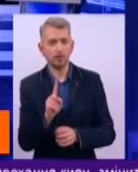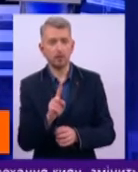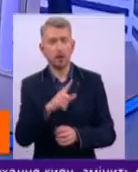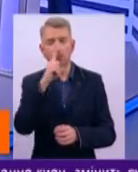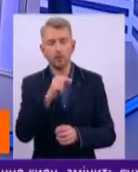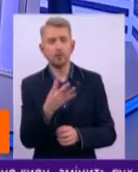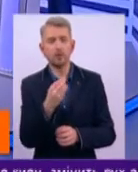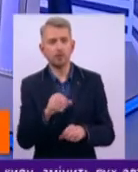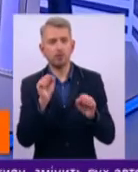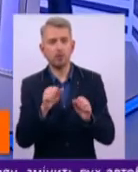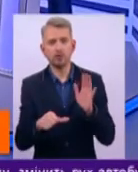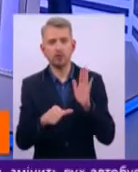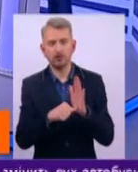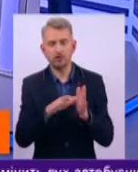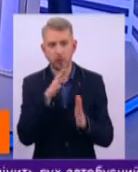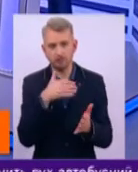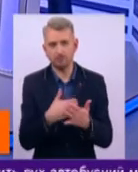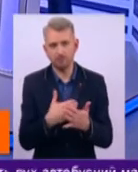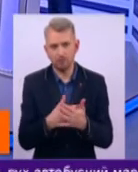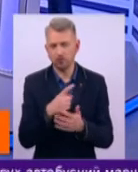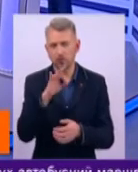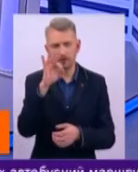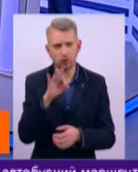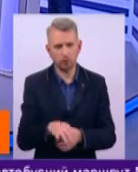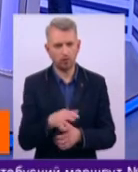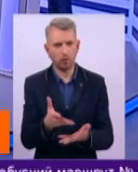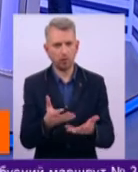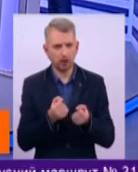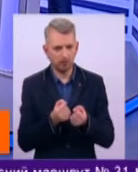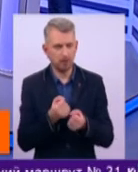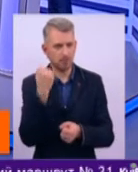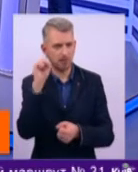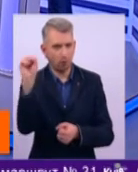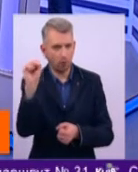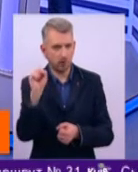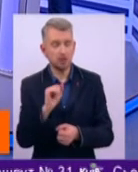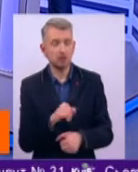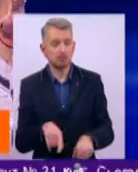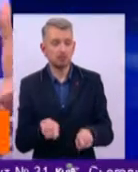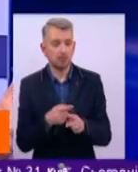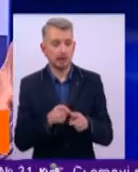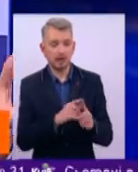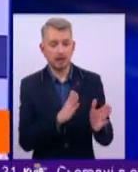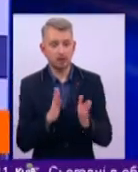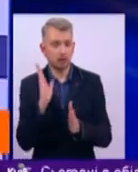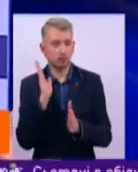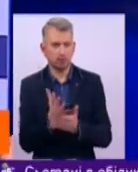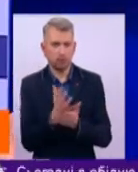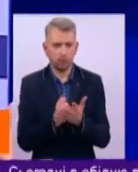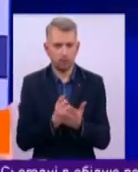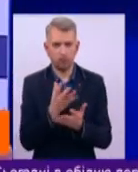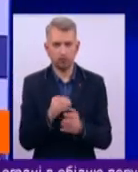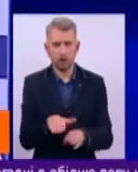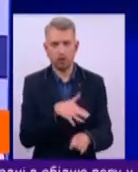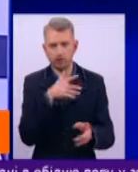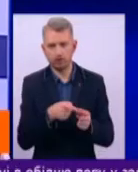Путін ще може на 6 років, ну, майже 100% отримати, ну, перемогу. І таким чином цей режим буде законсервований ще досить на